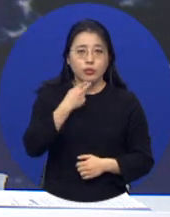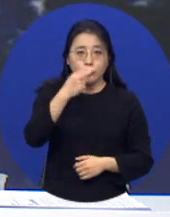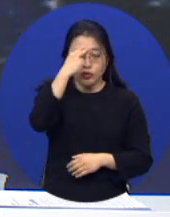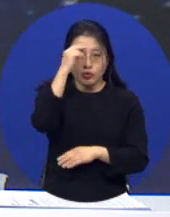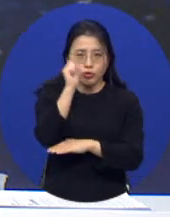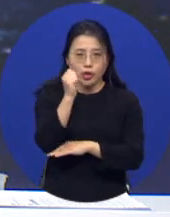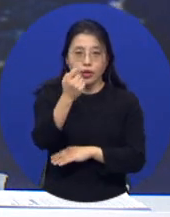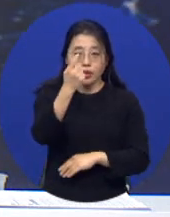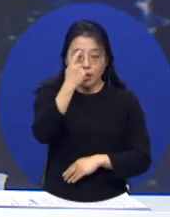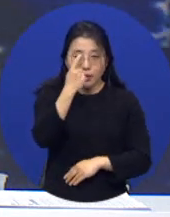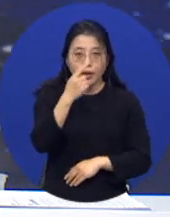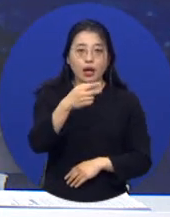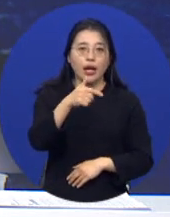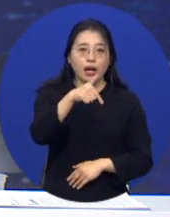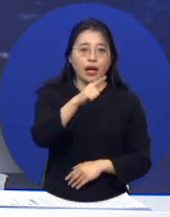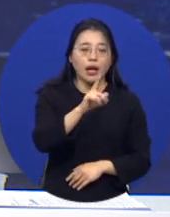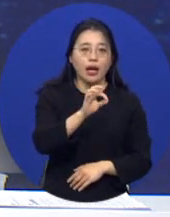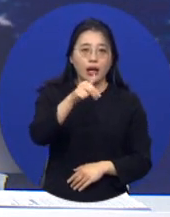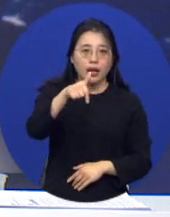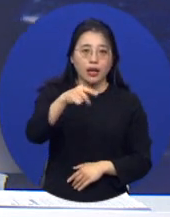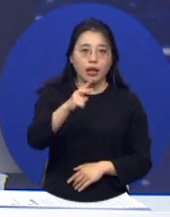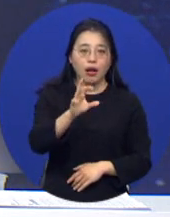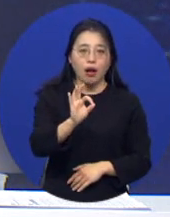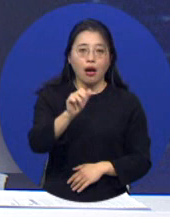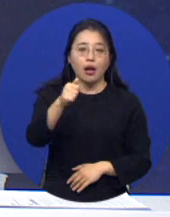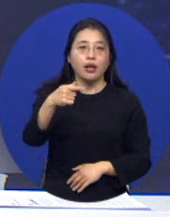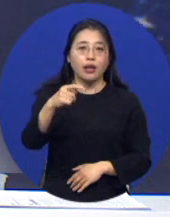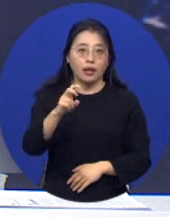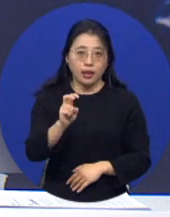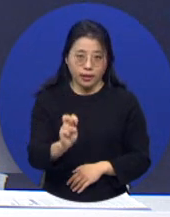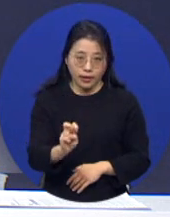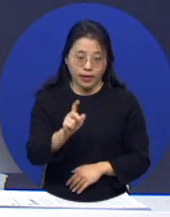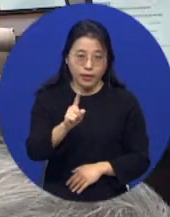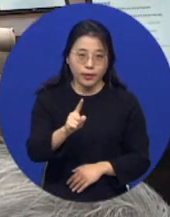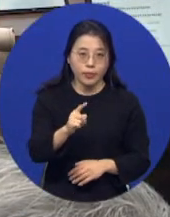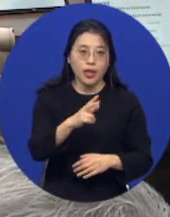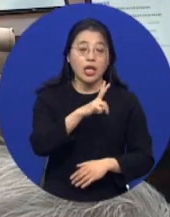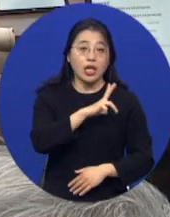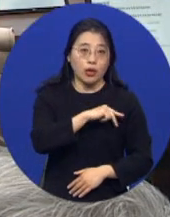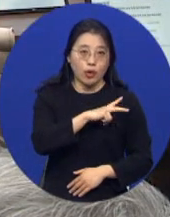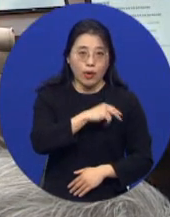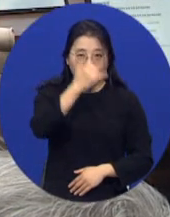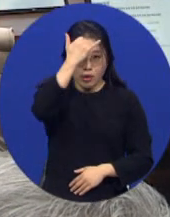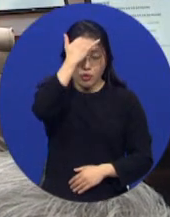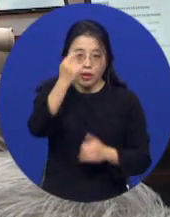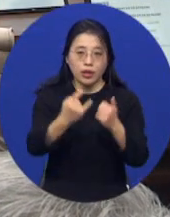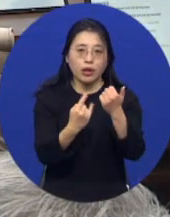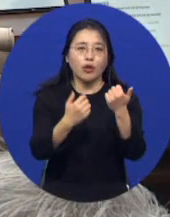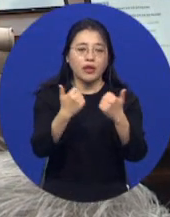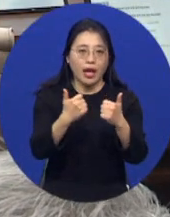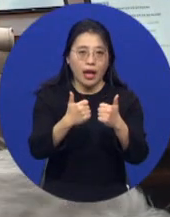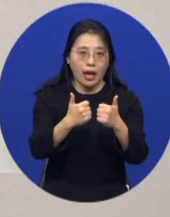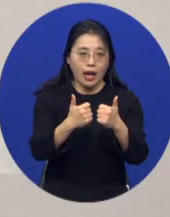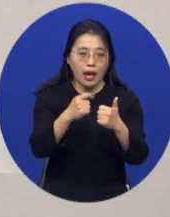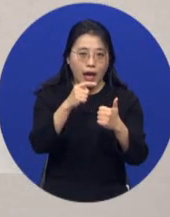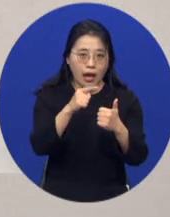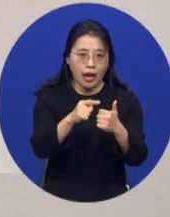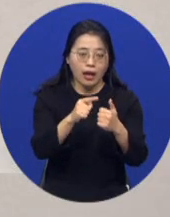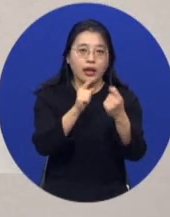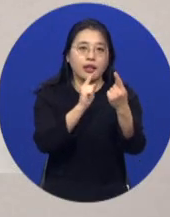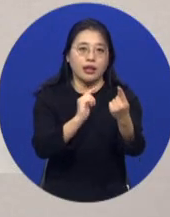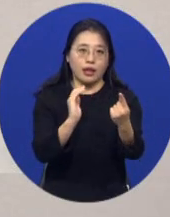음주운전이 적발된 더불어민주당 강경흠 제주도 의원이 도의회 윤리특별위원회에 회부됐습니다 김경화